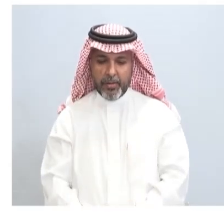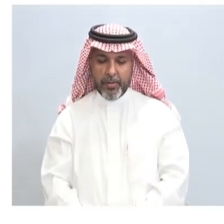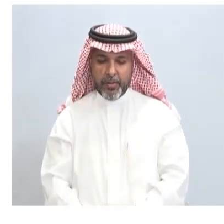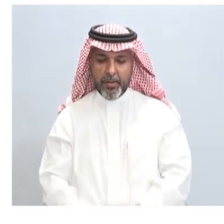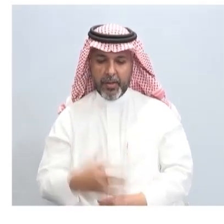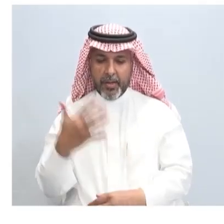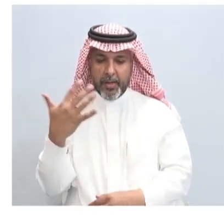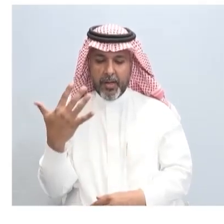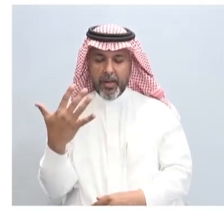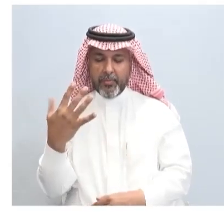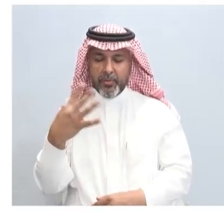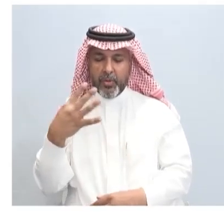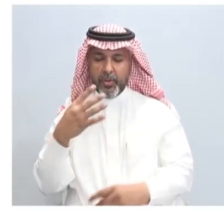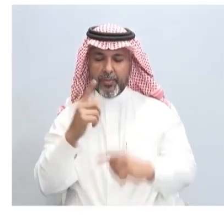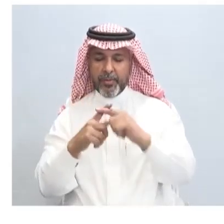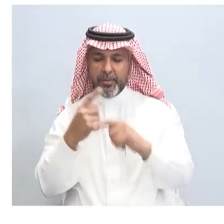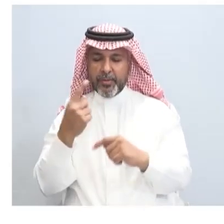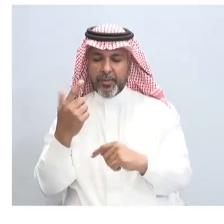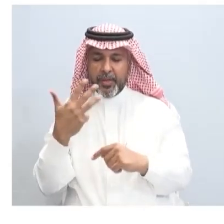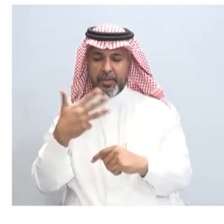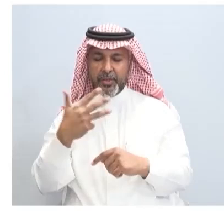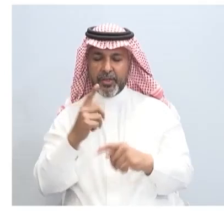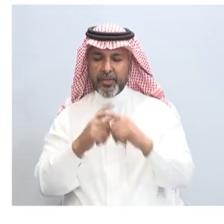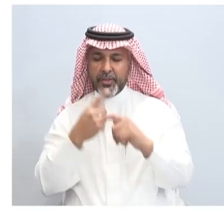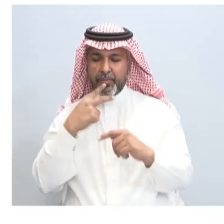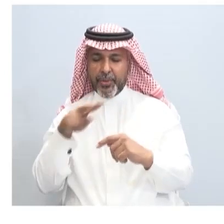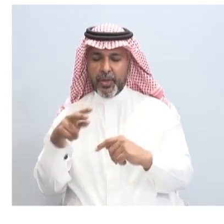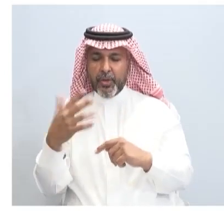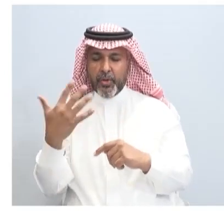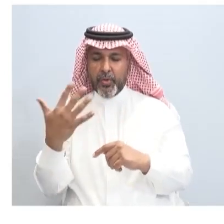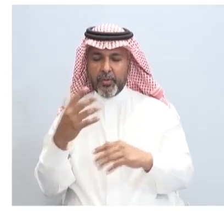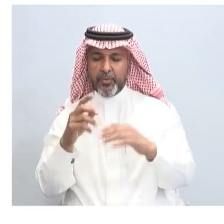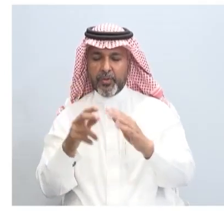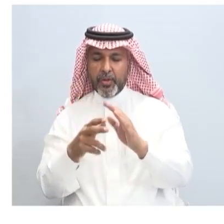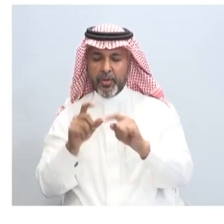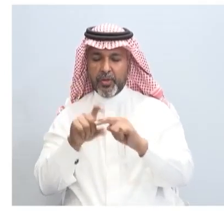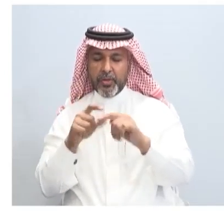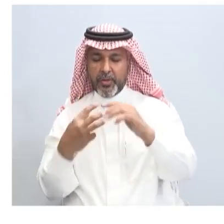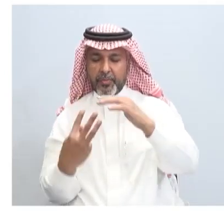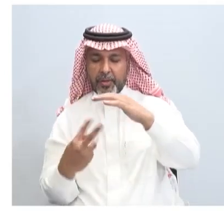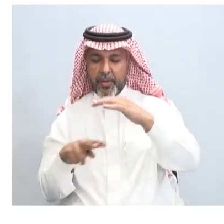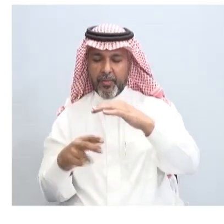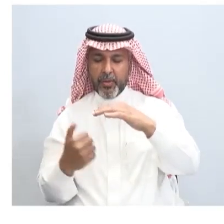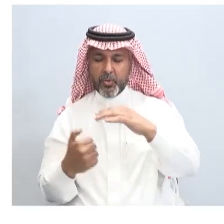45 اللي هو اللون الاصفر ئد 90 زئ 105 على